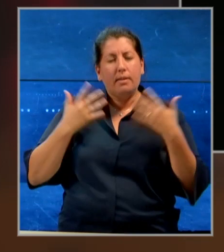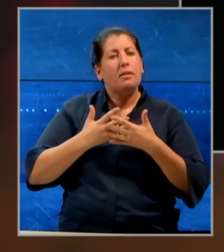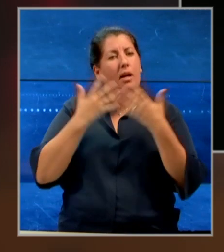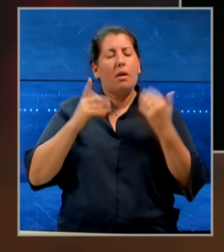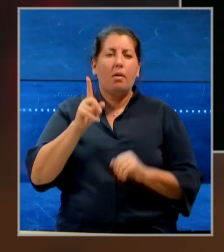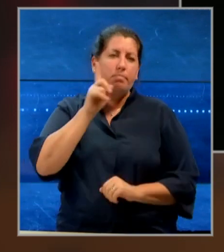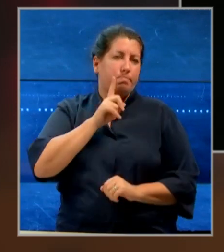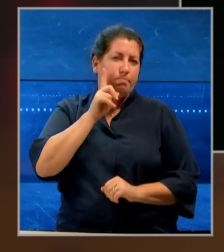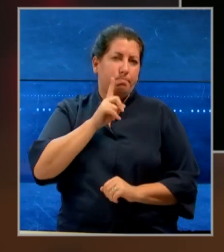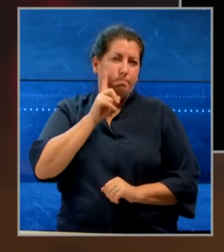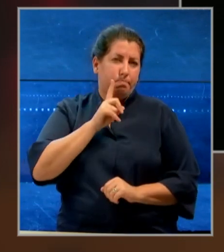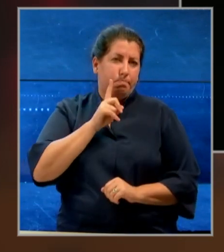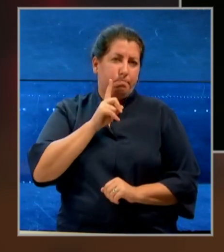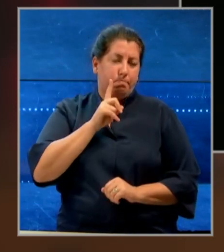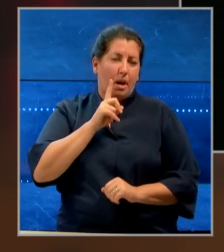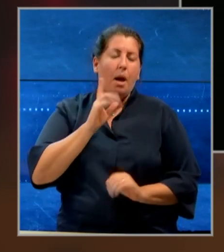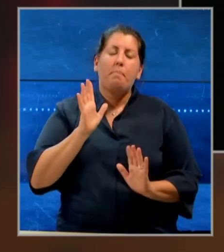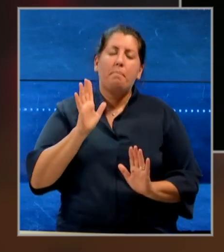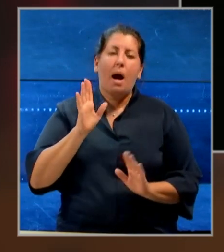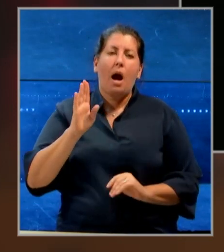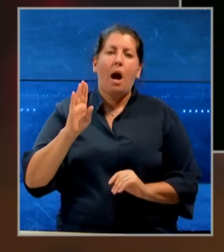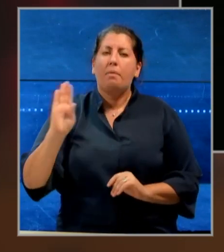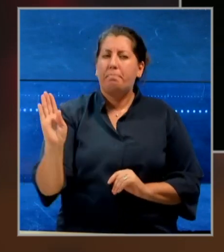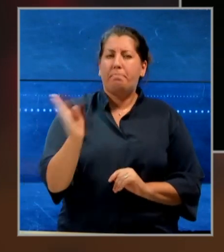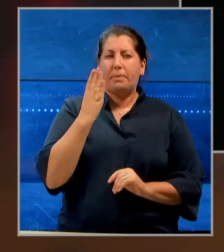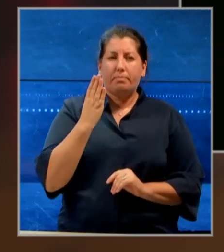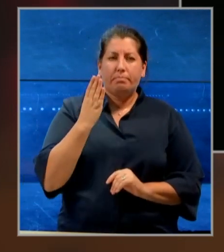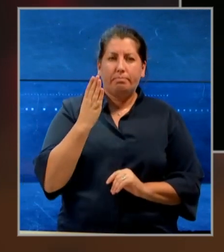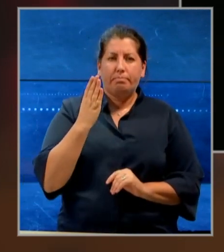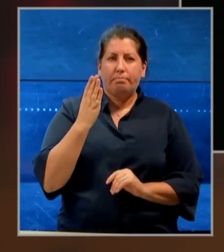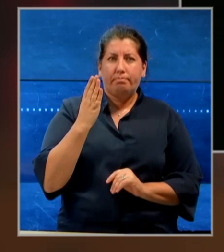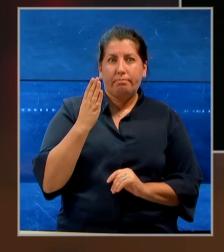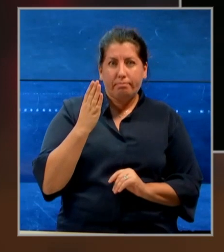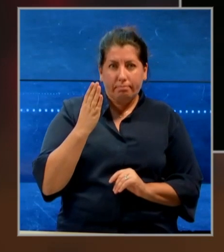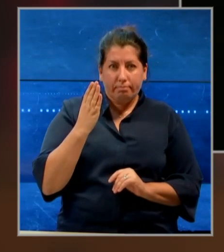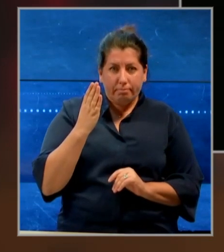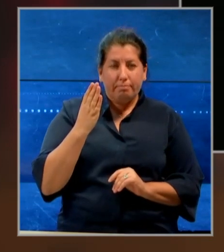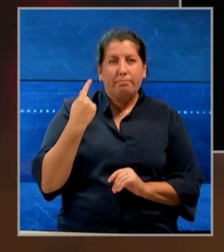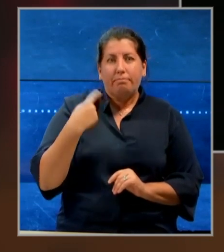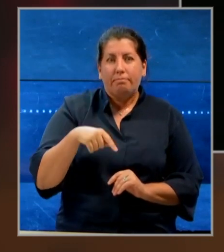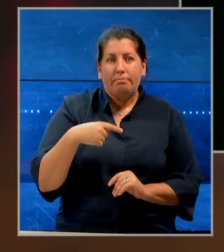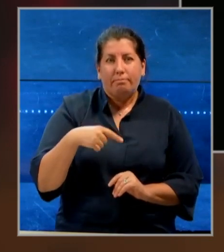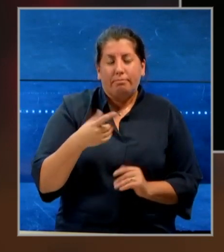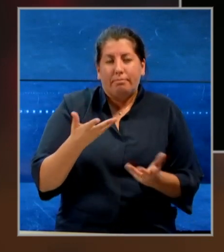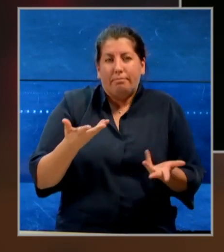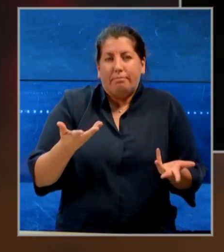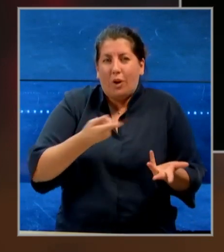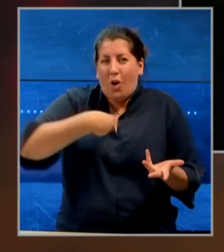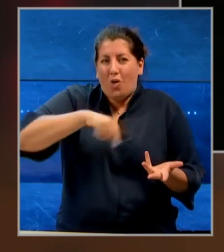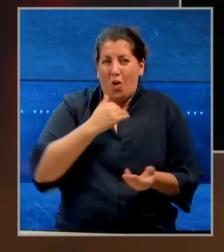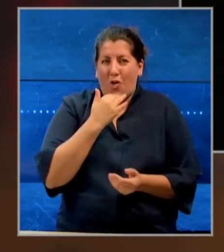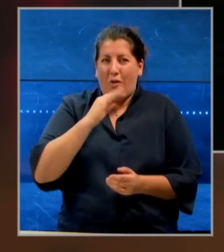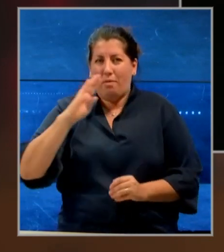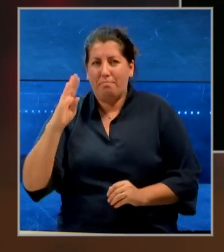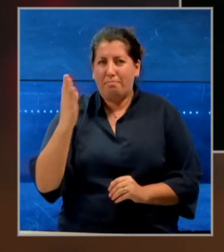fondamentalmente ci hanno chiuso la porta in faccia, nella maniera diciamo, non come avremmo voluto,